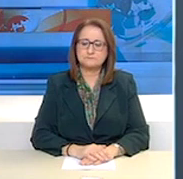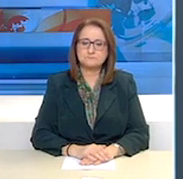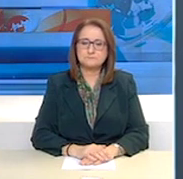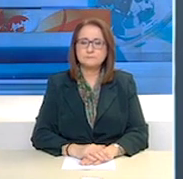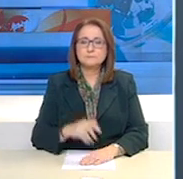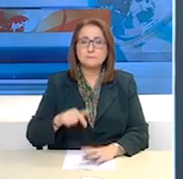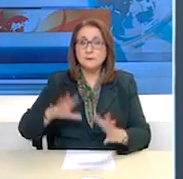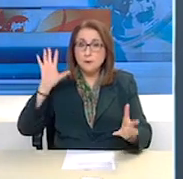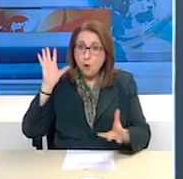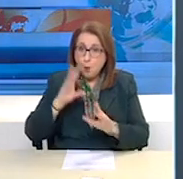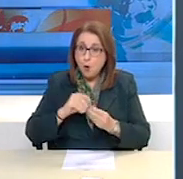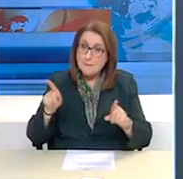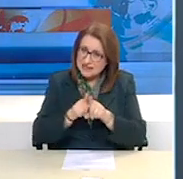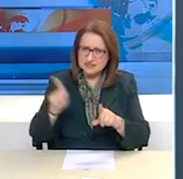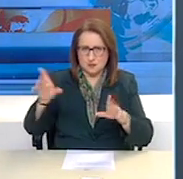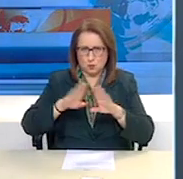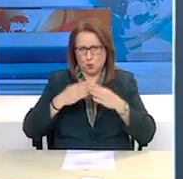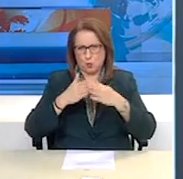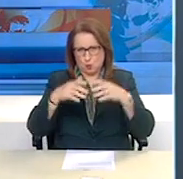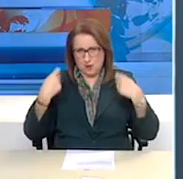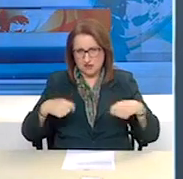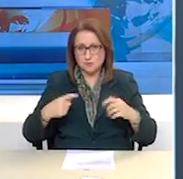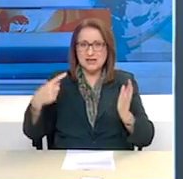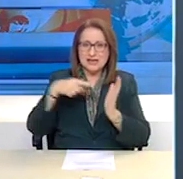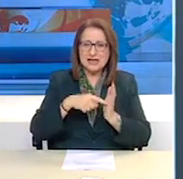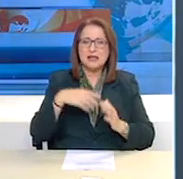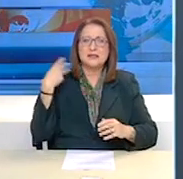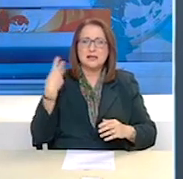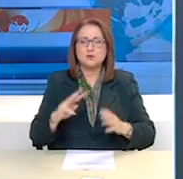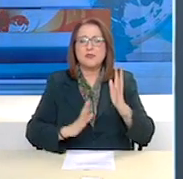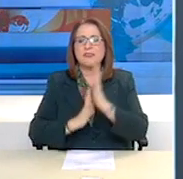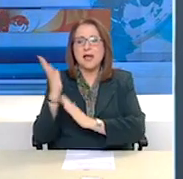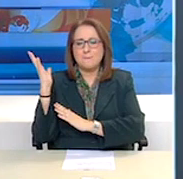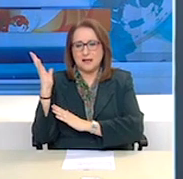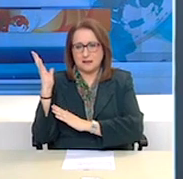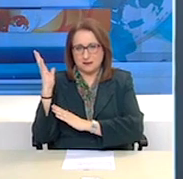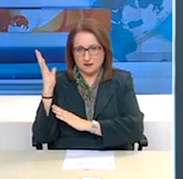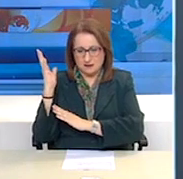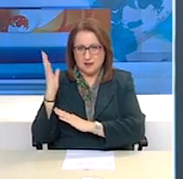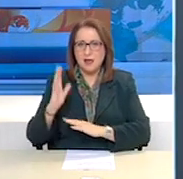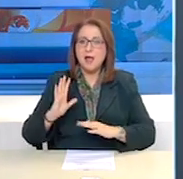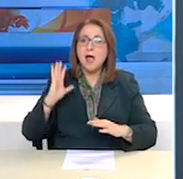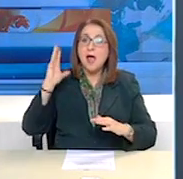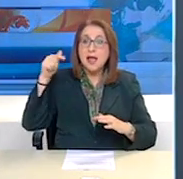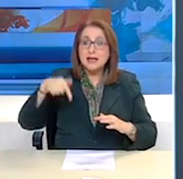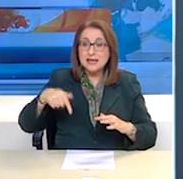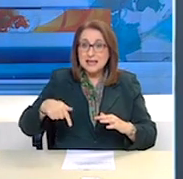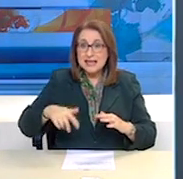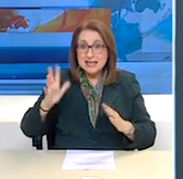των κρουσμάτων μαζί με τα του κρουαζιεροπλοίου είναι 1.415, ενώ αν εξαιρέσει κανείς τα έως τώρα θετικά από το